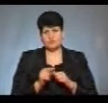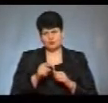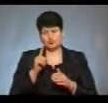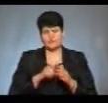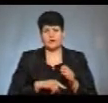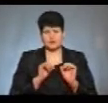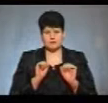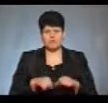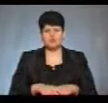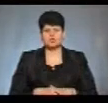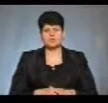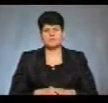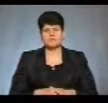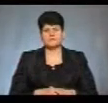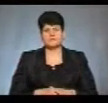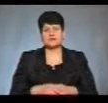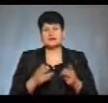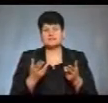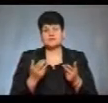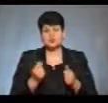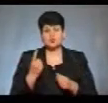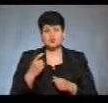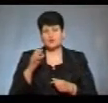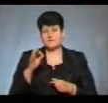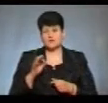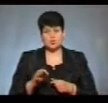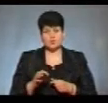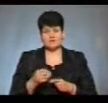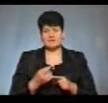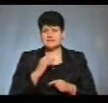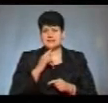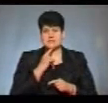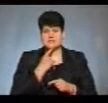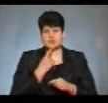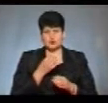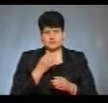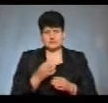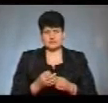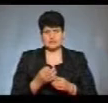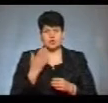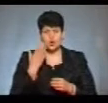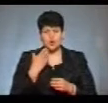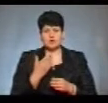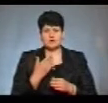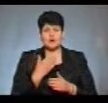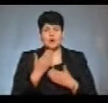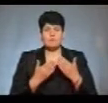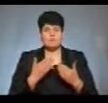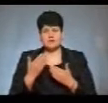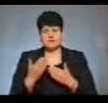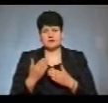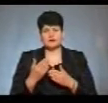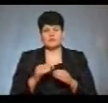довіряти можна. Ну, звичайно, що 100% то складно сказати. Тому що коли при соціологічному опитуванні формування самих